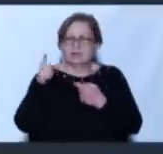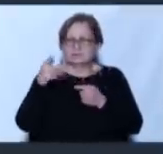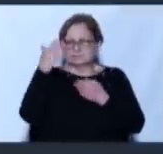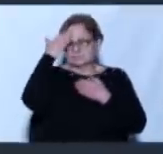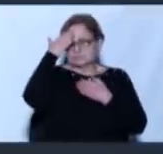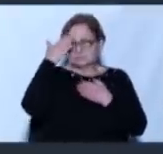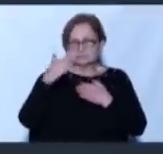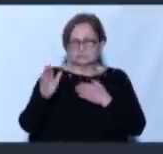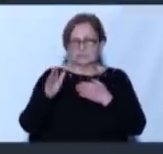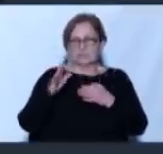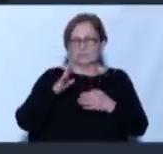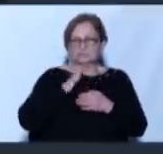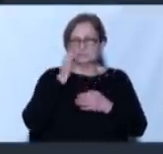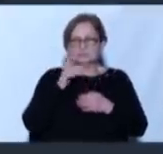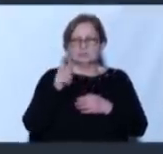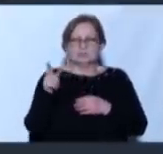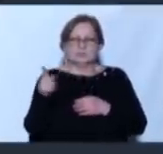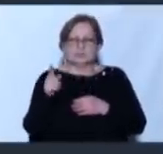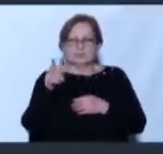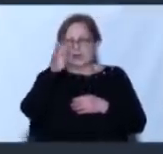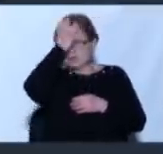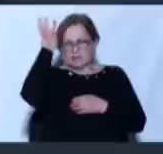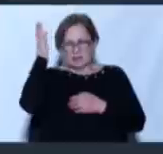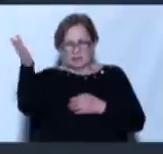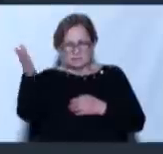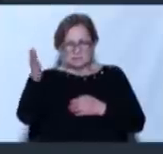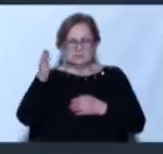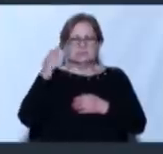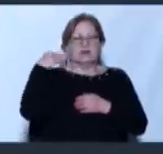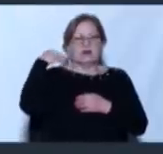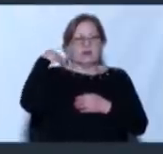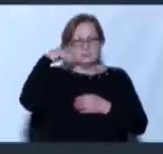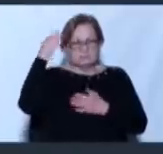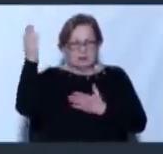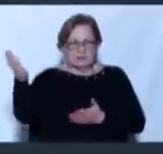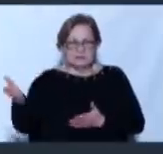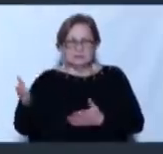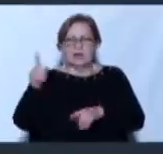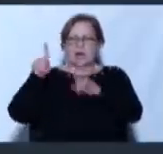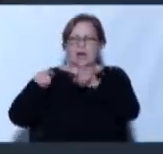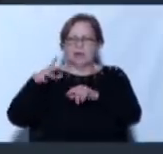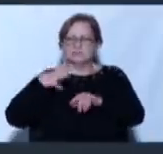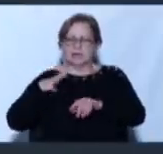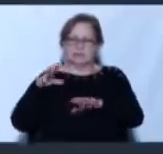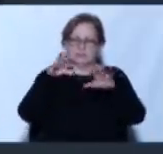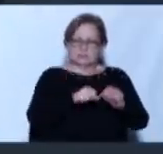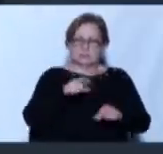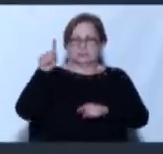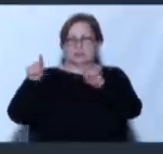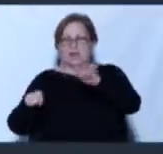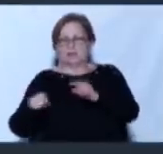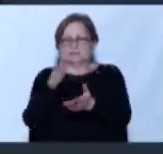გარემო კულტურულად, ეს არის მომდგარი ირანი და ოსმალეთი, რომლებიც ხან ერთი იპყრობს, ხან მეორე იპყრობს, ხან